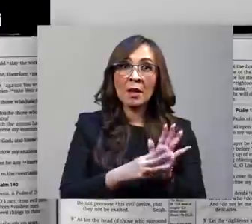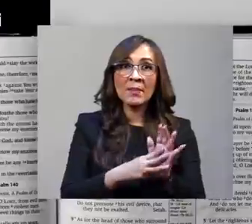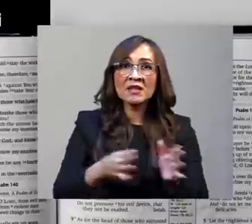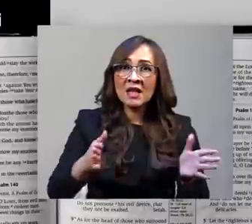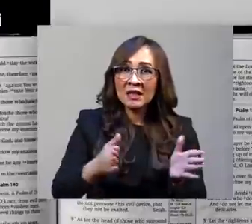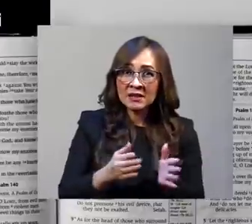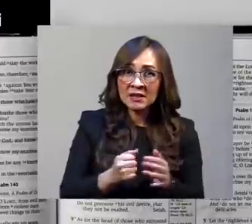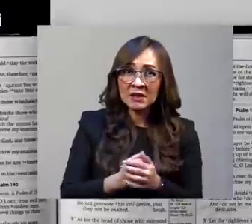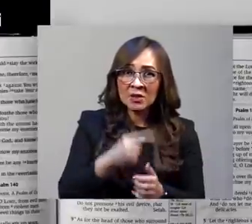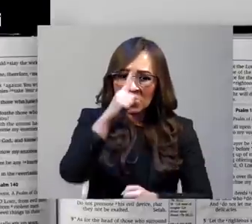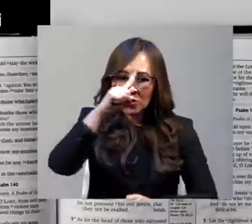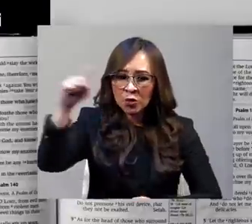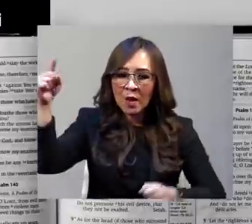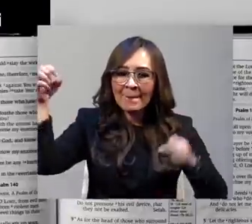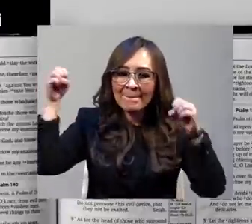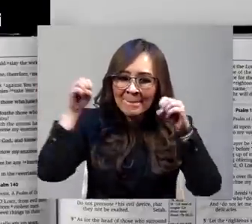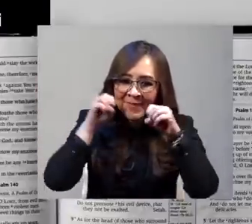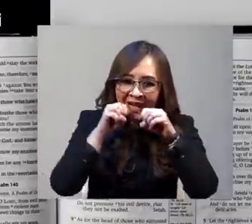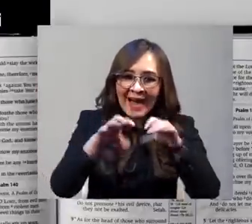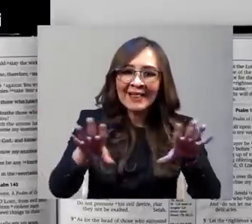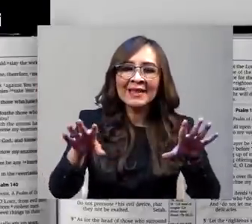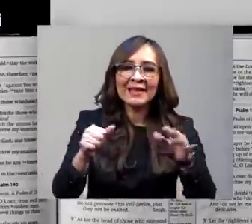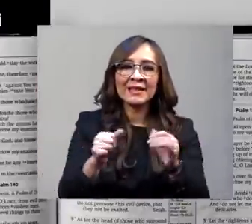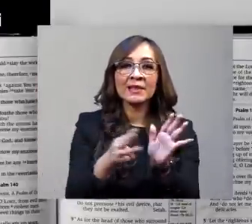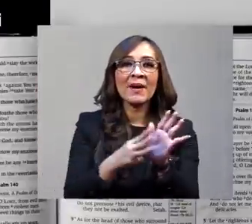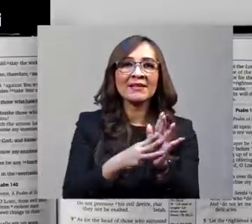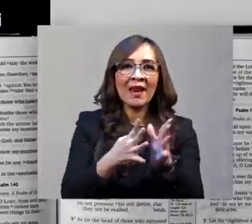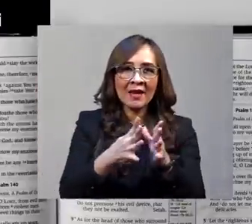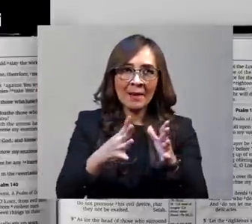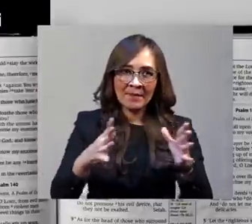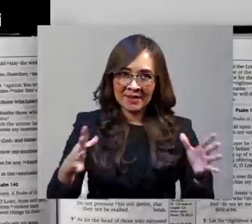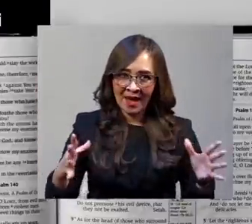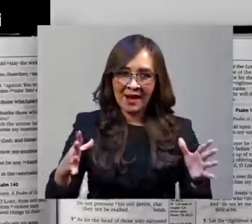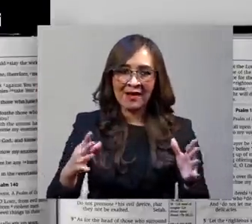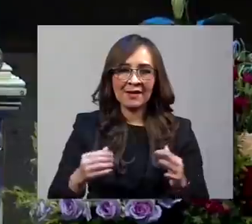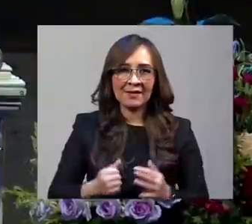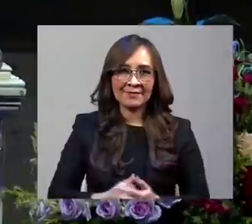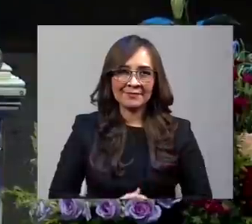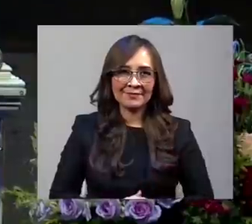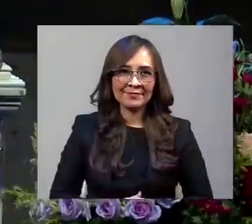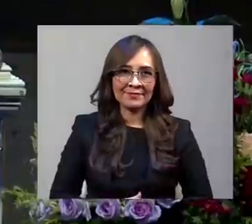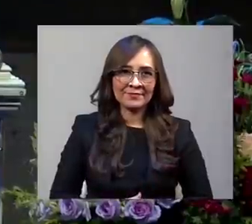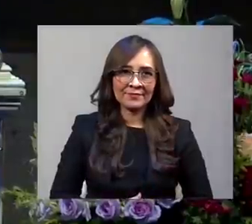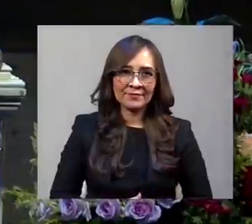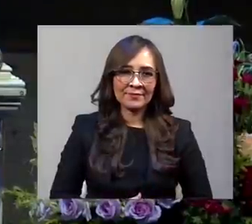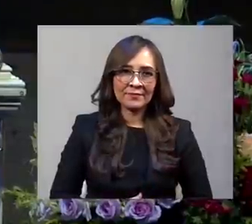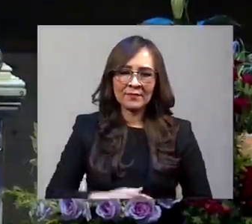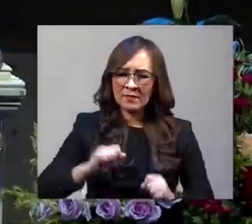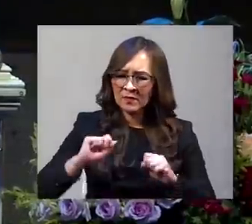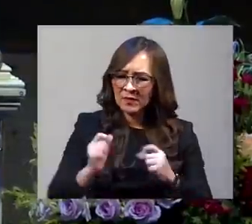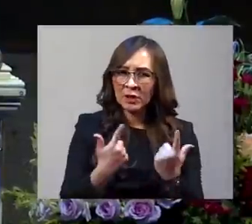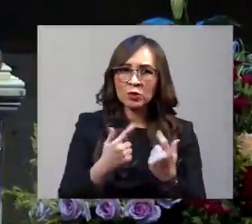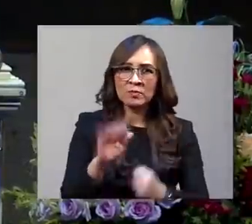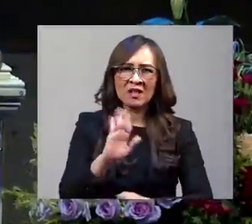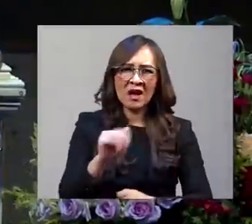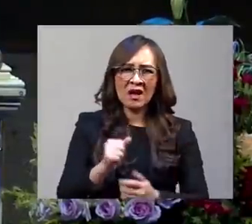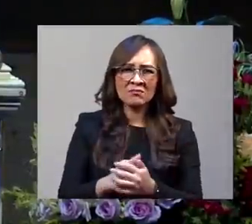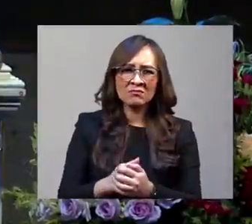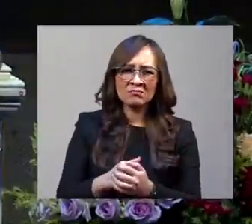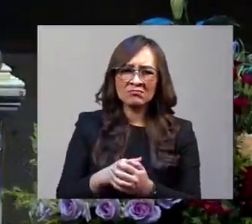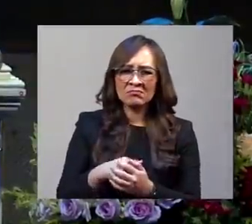kita setia dengan talenta kecil kita. Tuhan akan berkati. Kembangkan terus talenta-talenta kita. Hidup jangan banyak